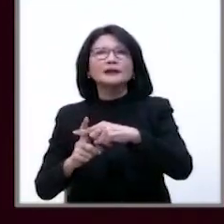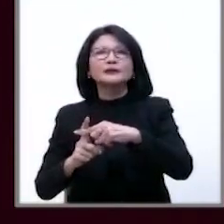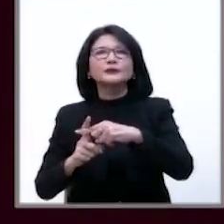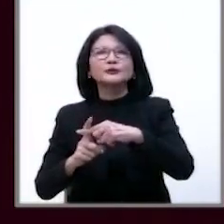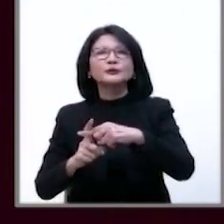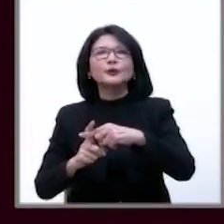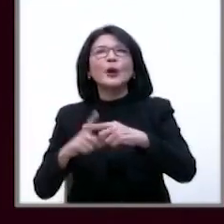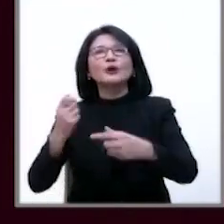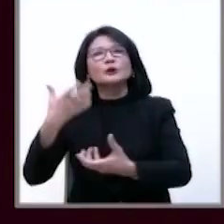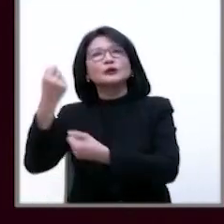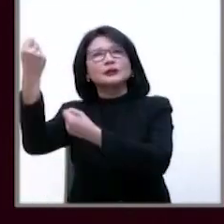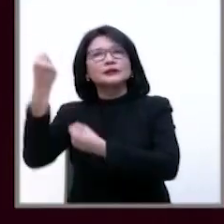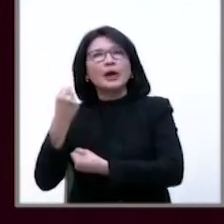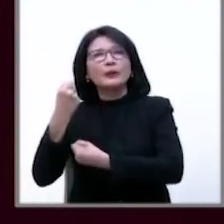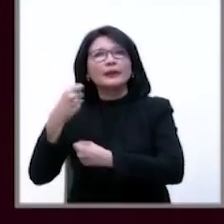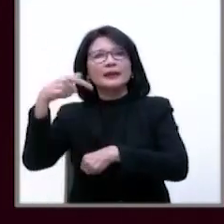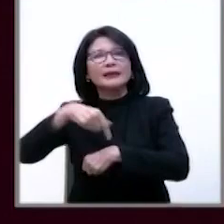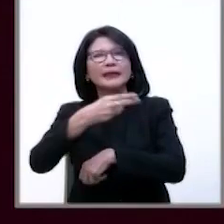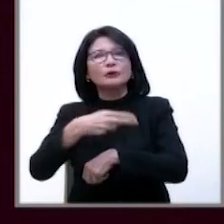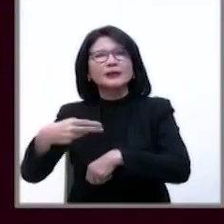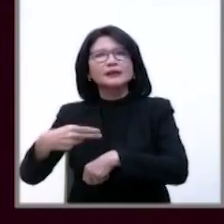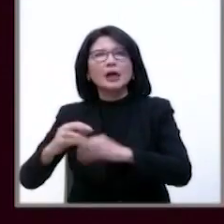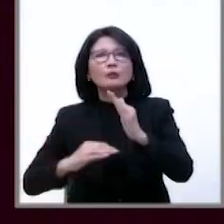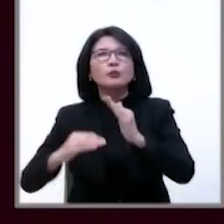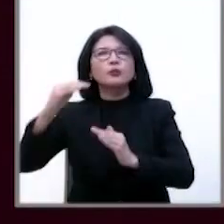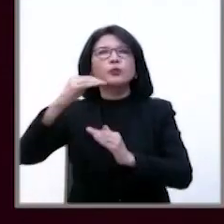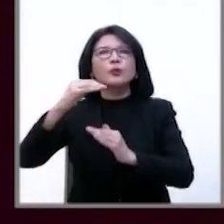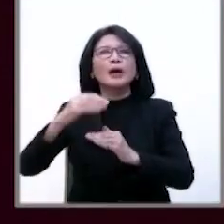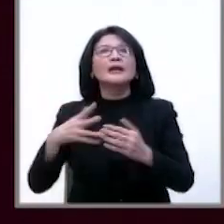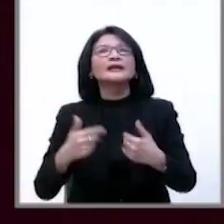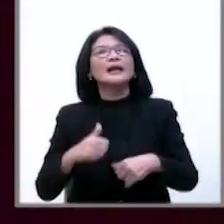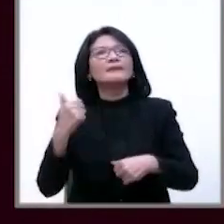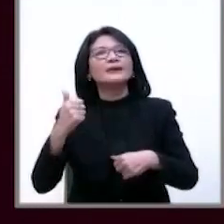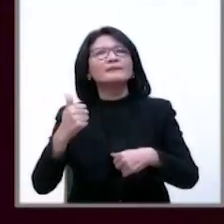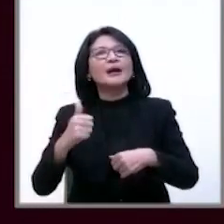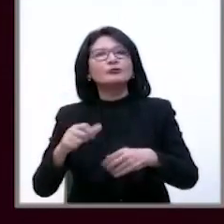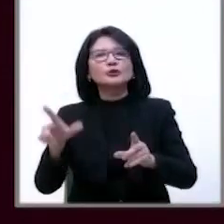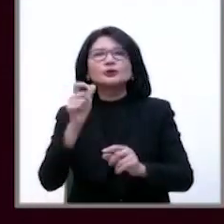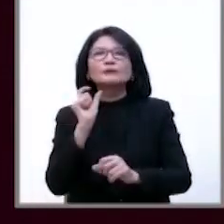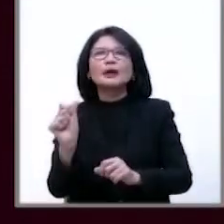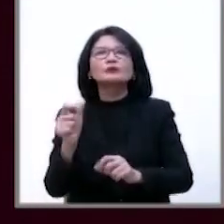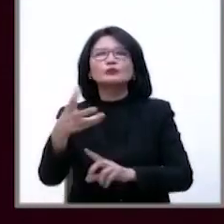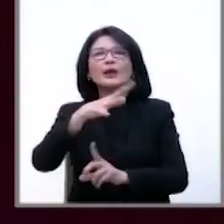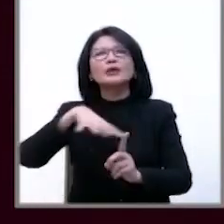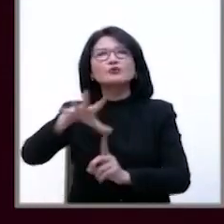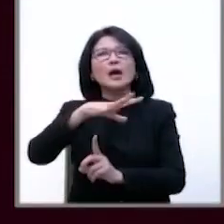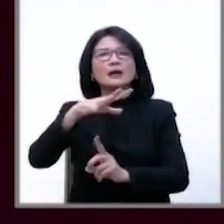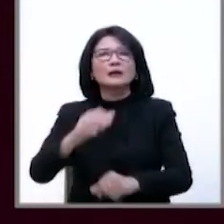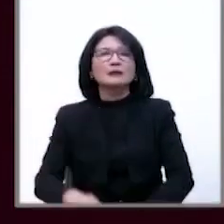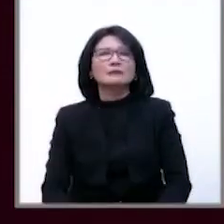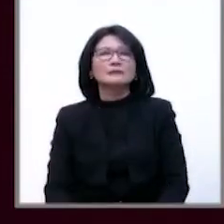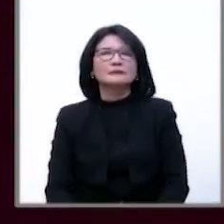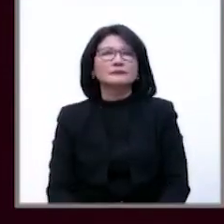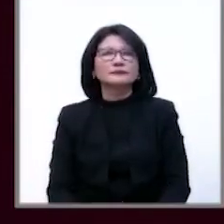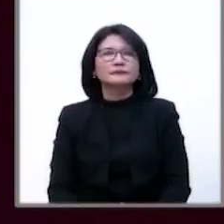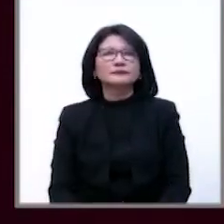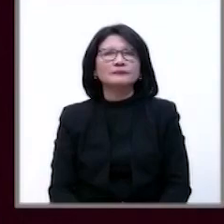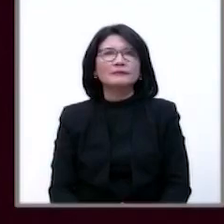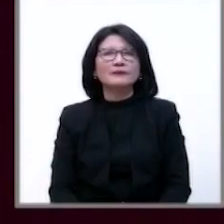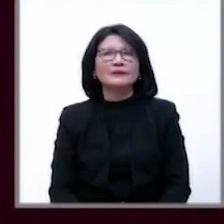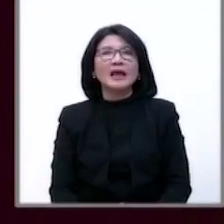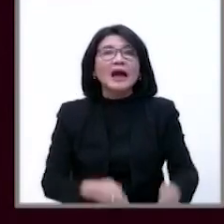sawit di dalam negeri dan juga lebih ramah lingkungan sekali lagi